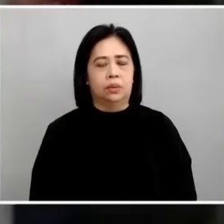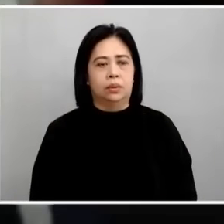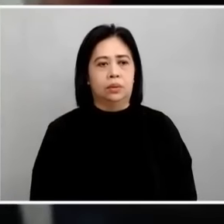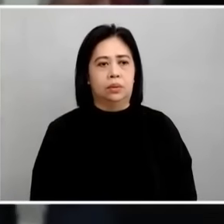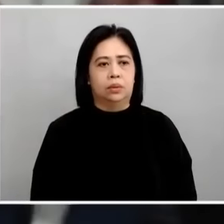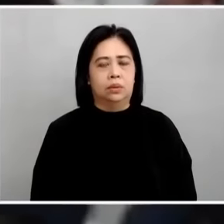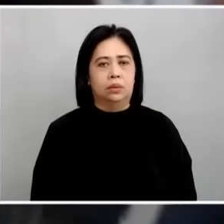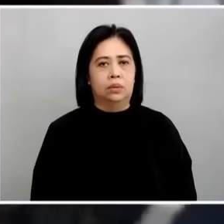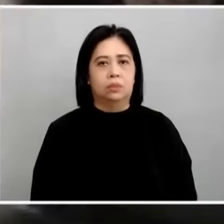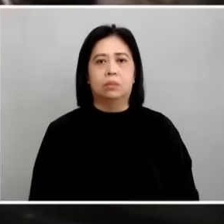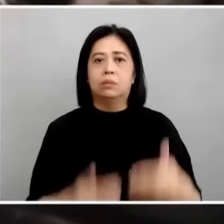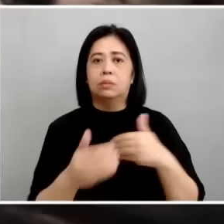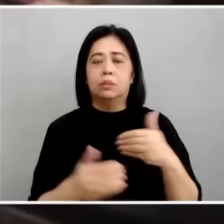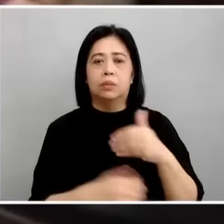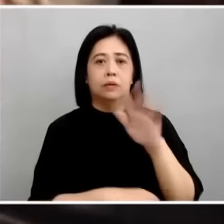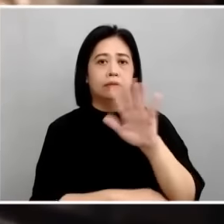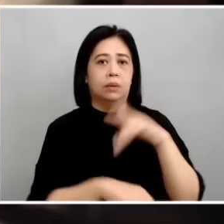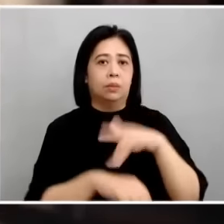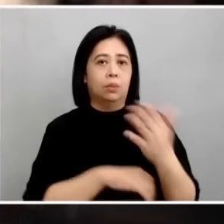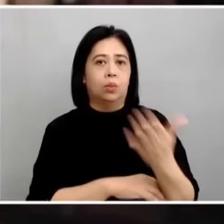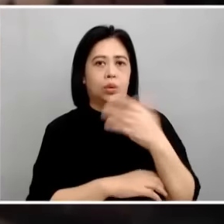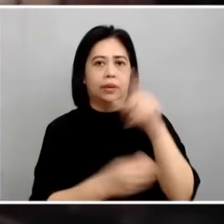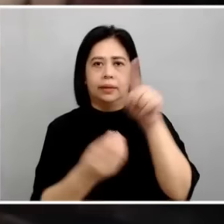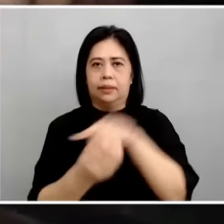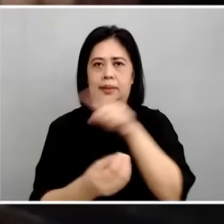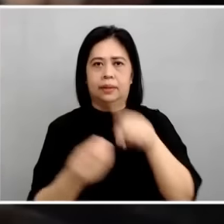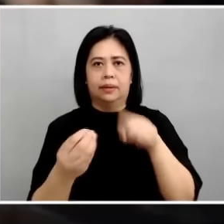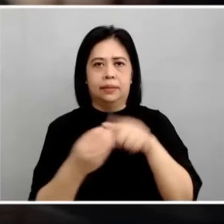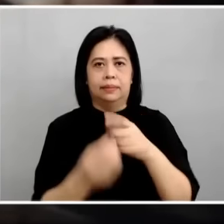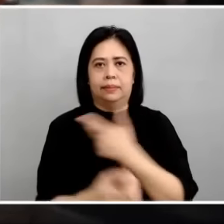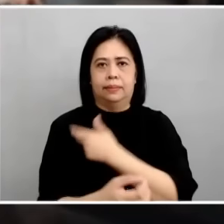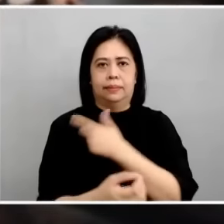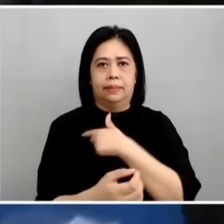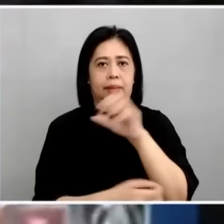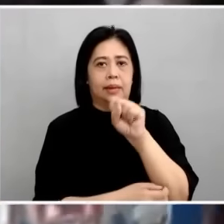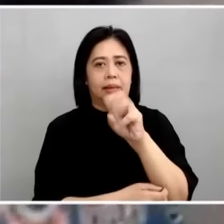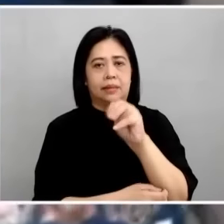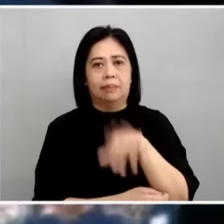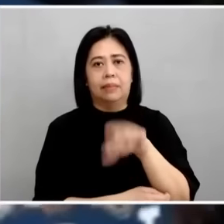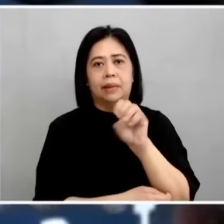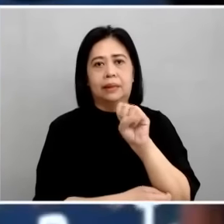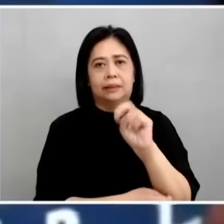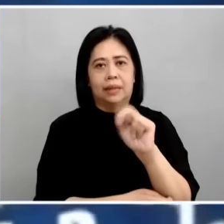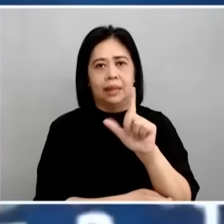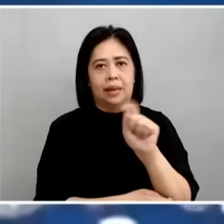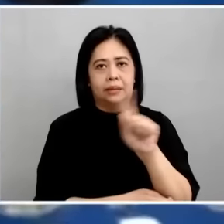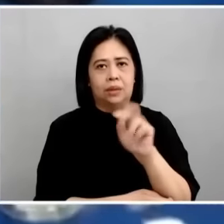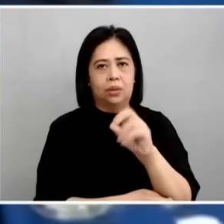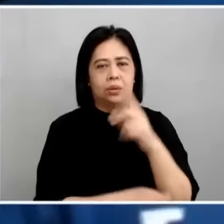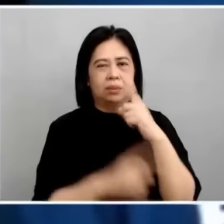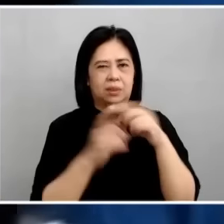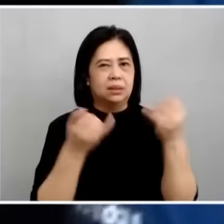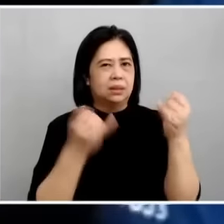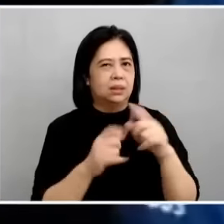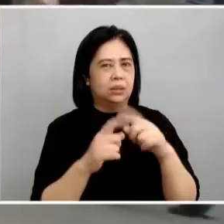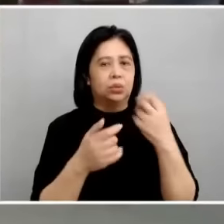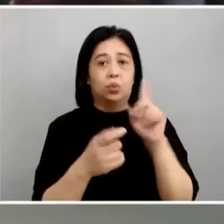Bago mag-alas 5 ng umaga, kinansela na muna ang pagbabakuna sa SM San Lazaro dahil na rin sa issue ng